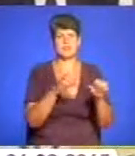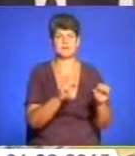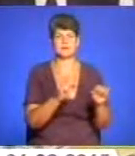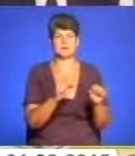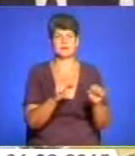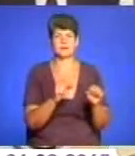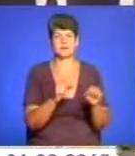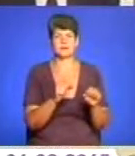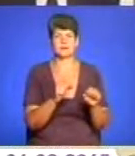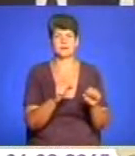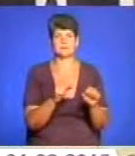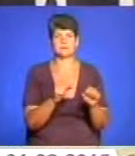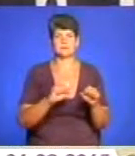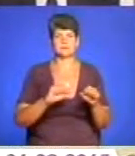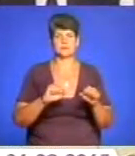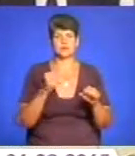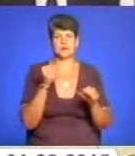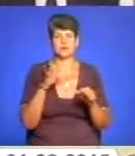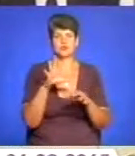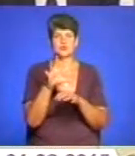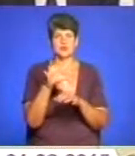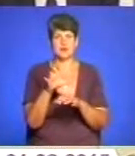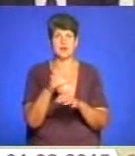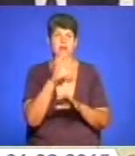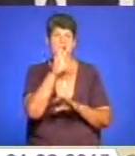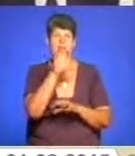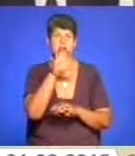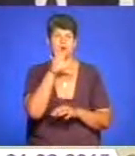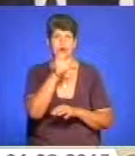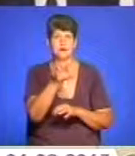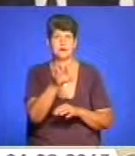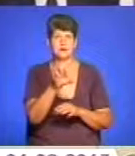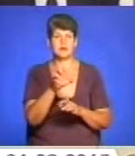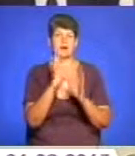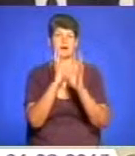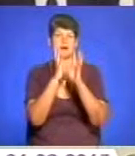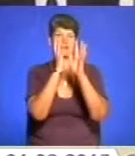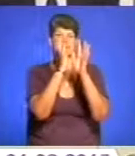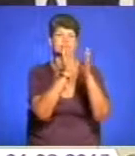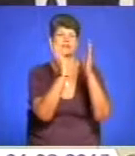опонентів. Собака лає, а караван іде.